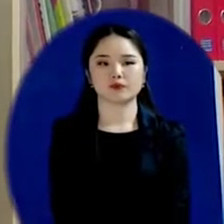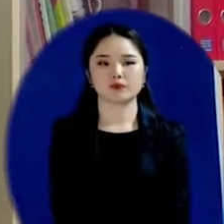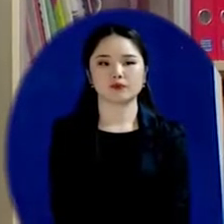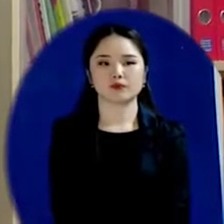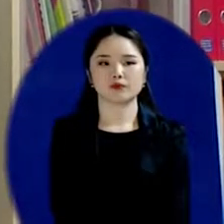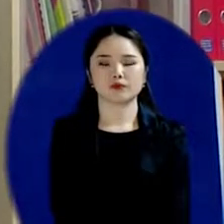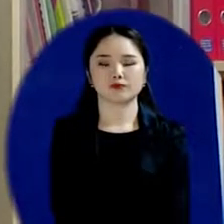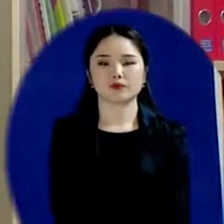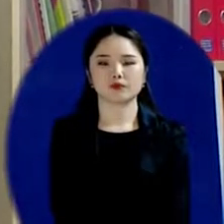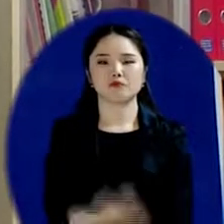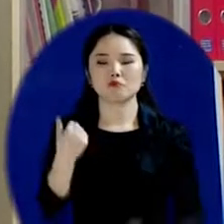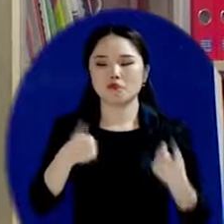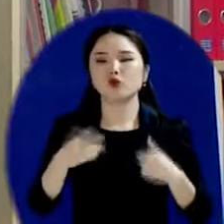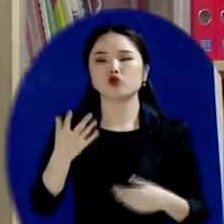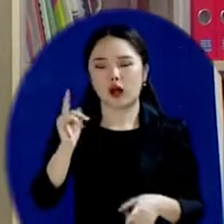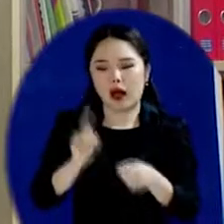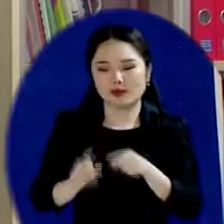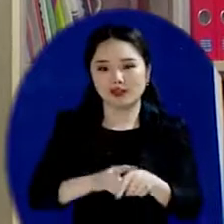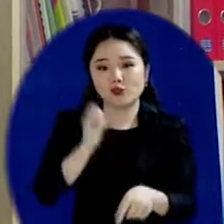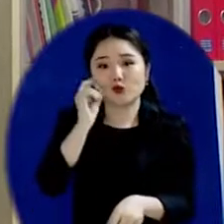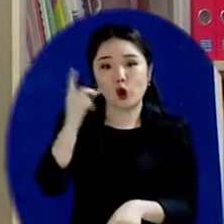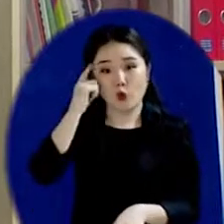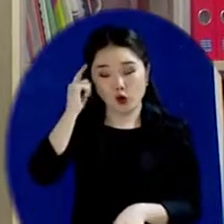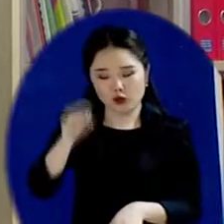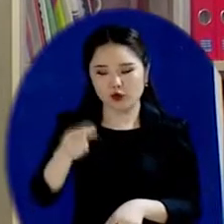За багш нь хэлбэрчлээд зураасаар